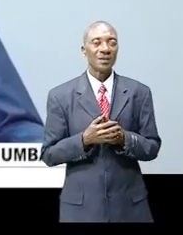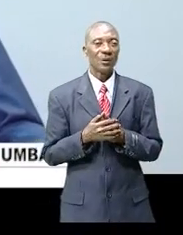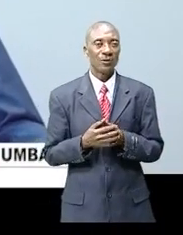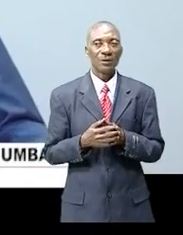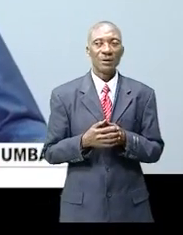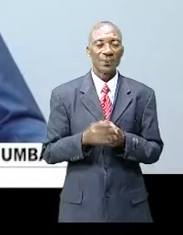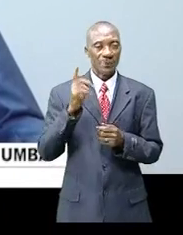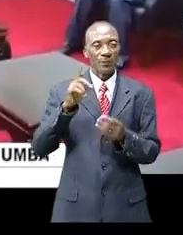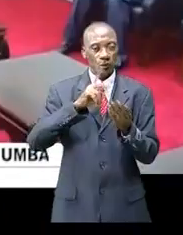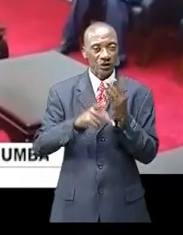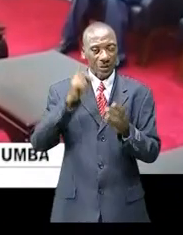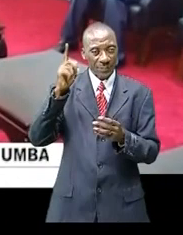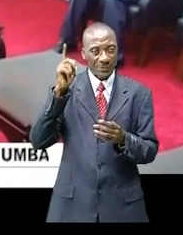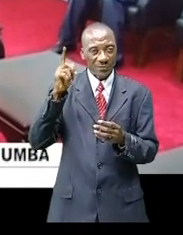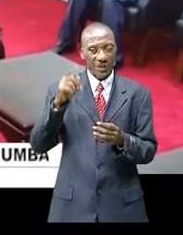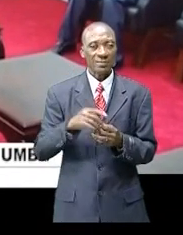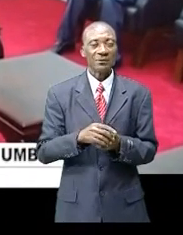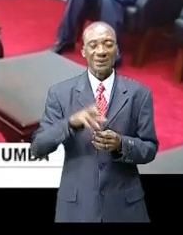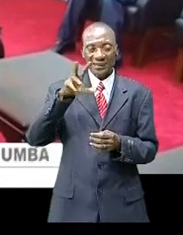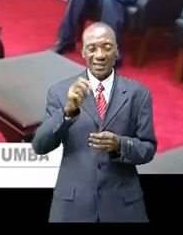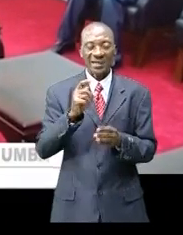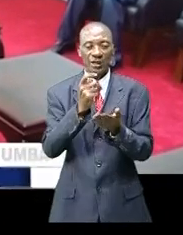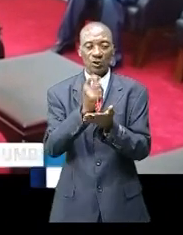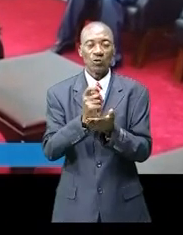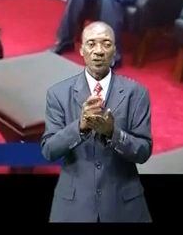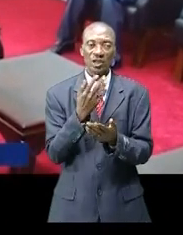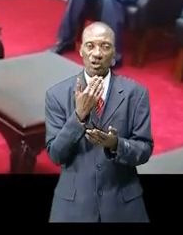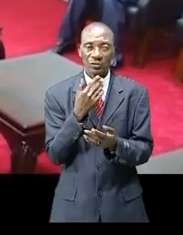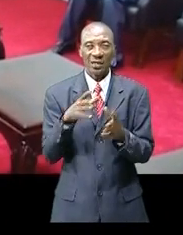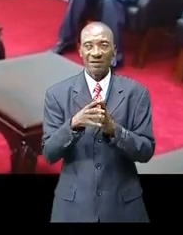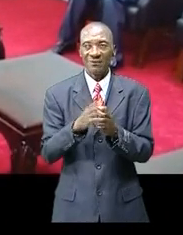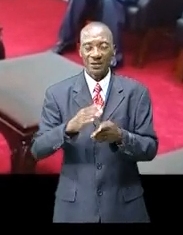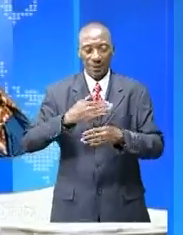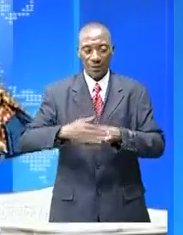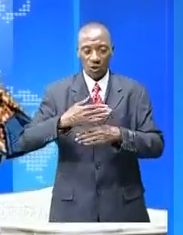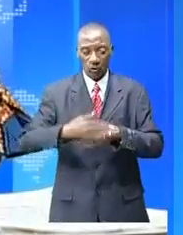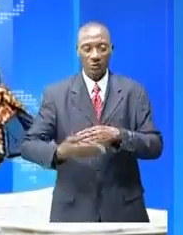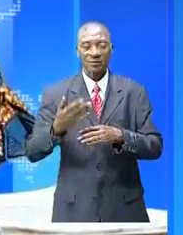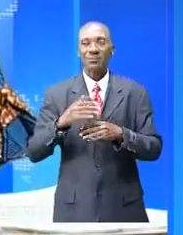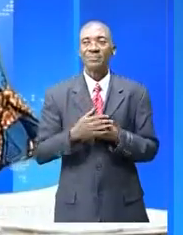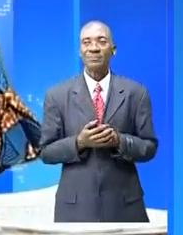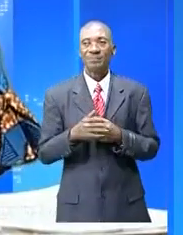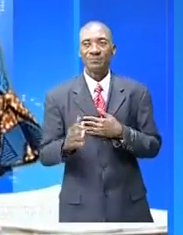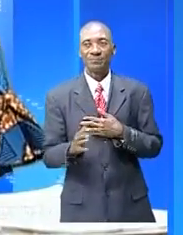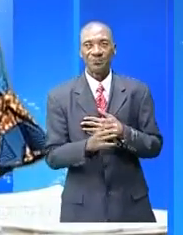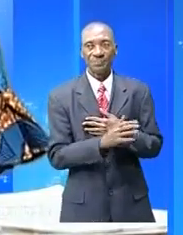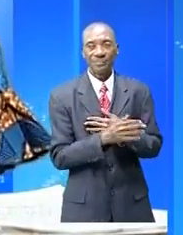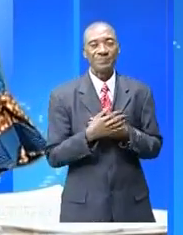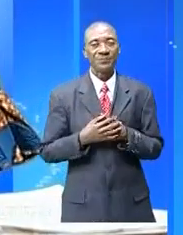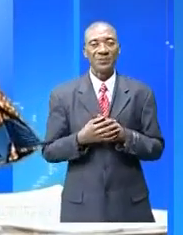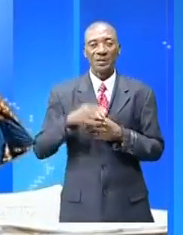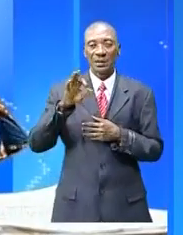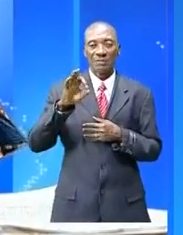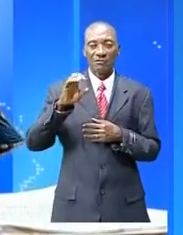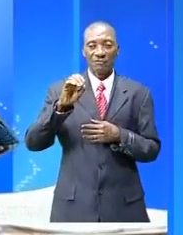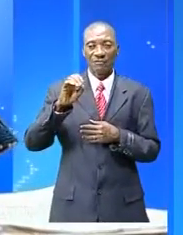premier projet a produit 30 tonnes de riz ainsi que du manioc. La concession de la FECOFA à